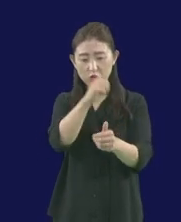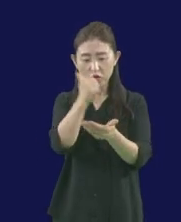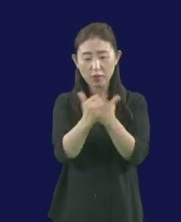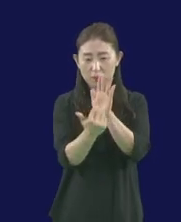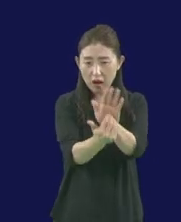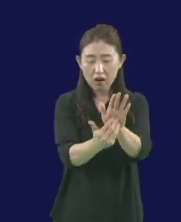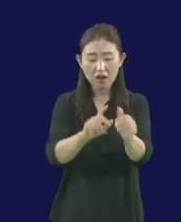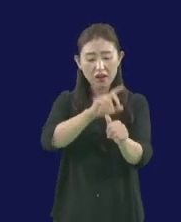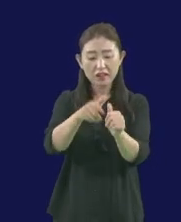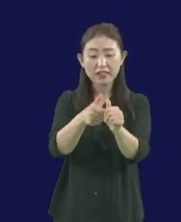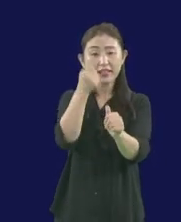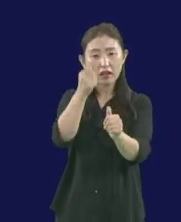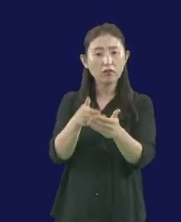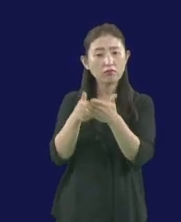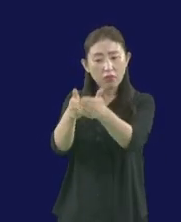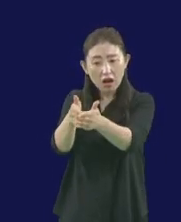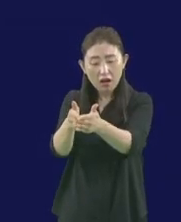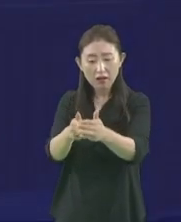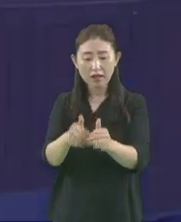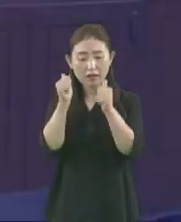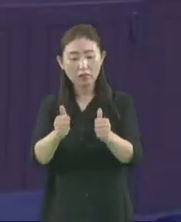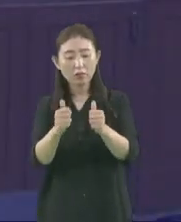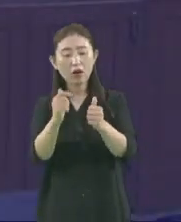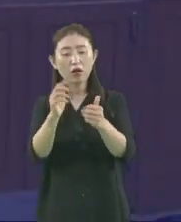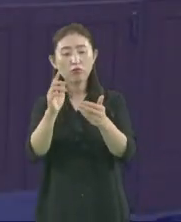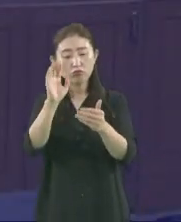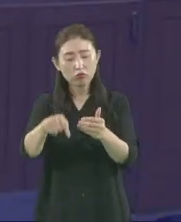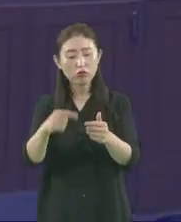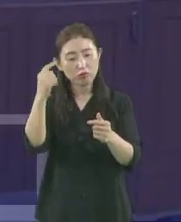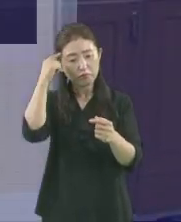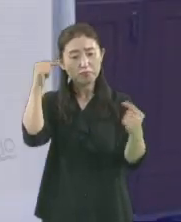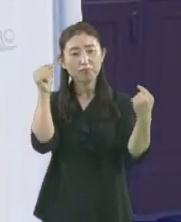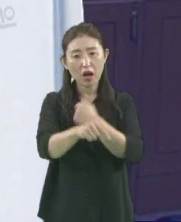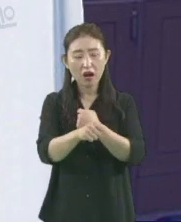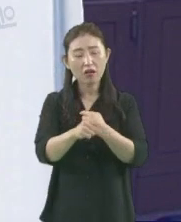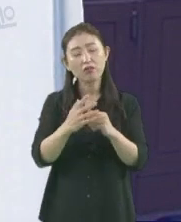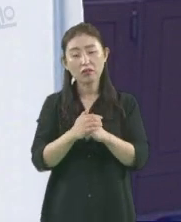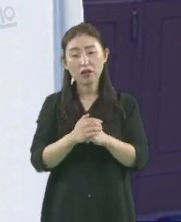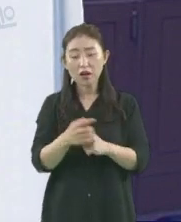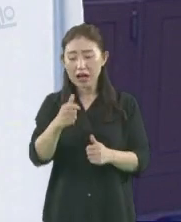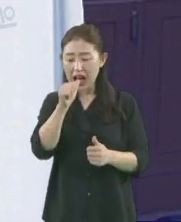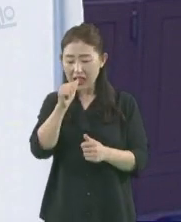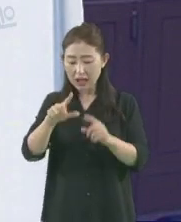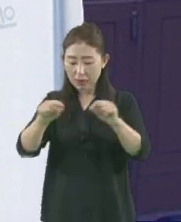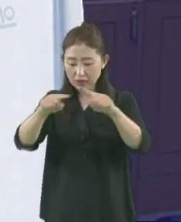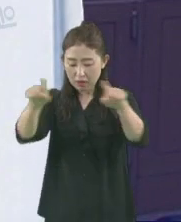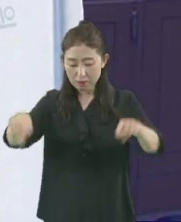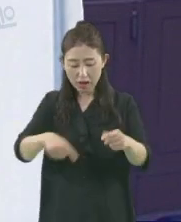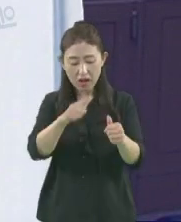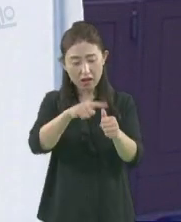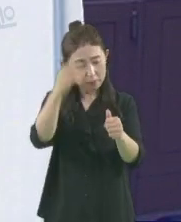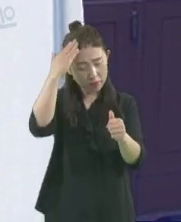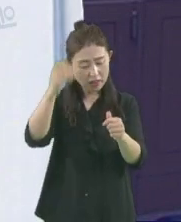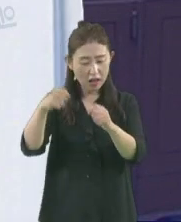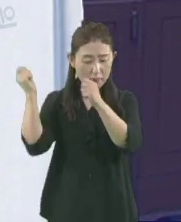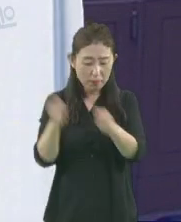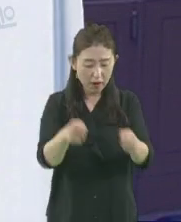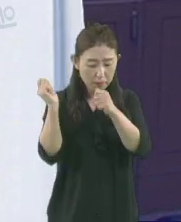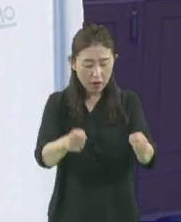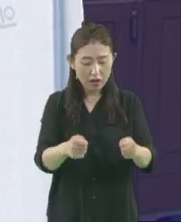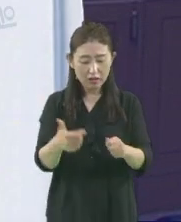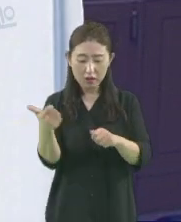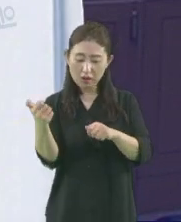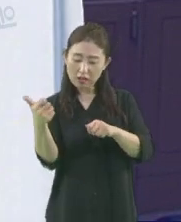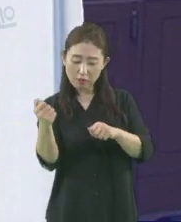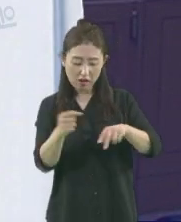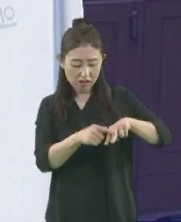구형했지만 재판부의 판단은 달랐습니다. 재판부는 A씨가 식판으로 피해자의 머리를 때리고 샤프펜슬로